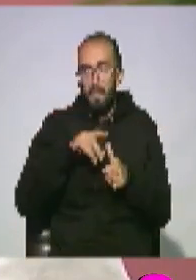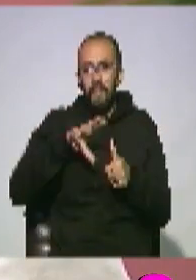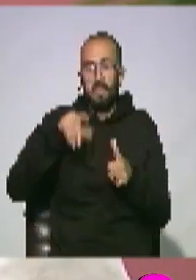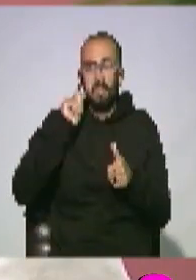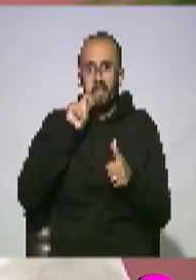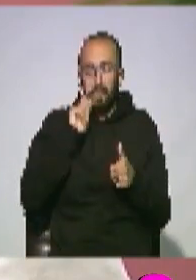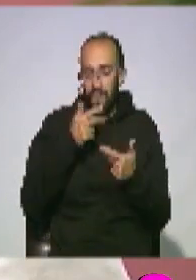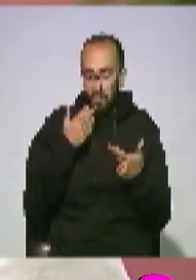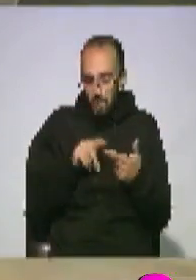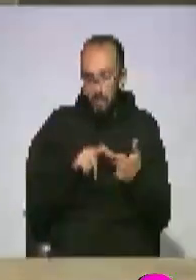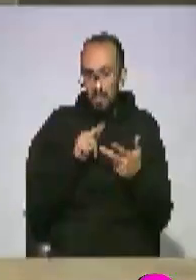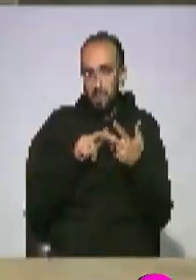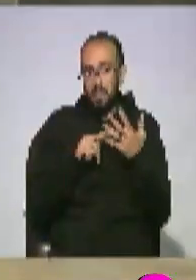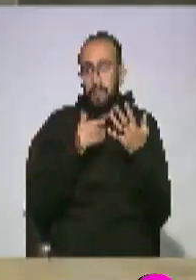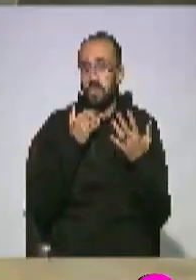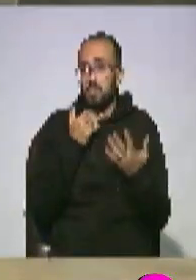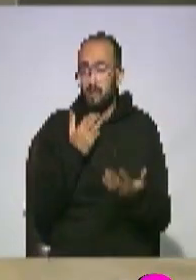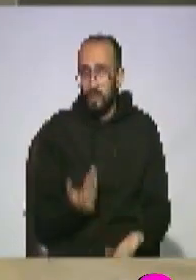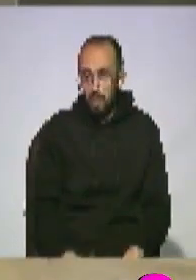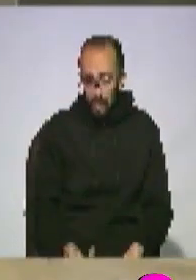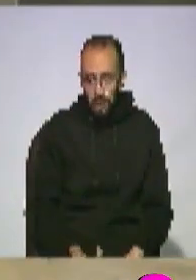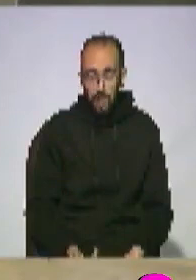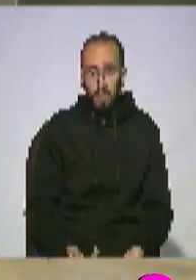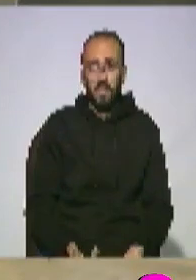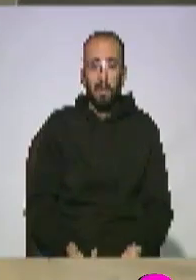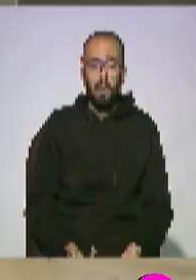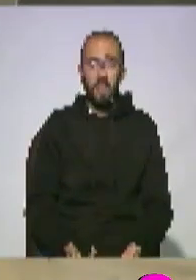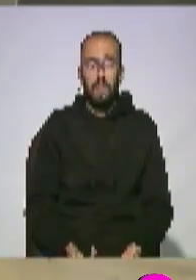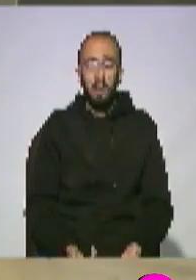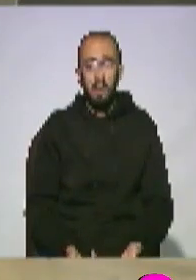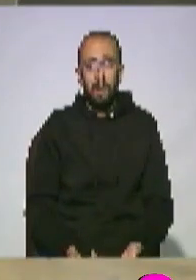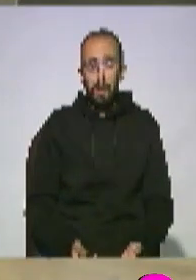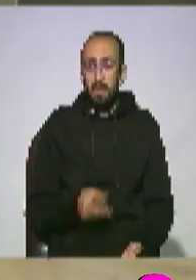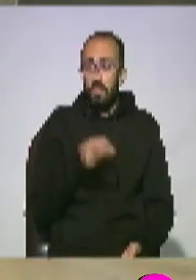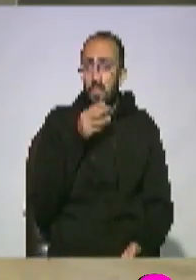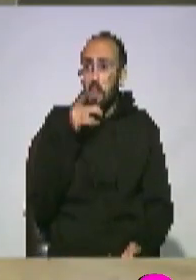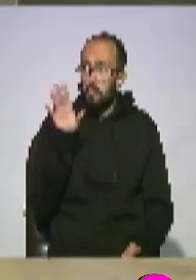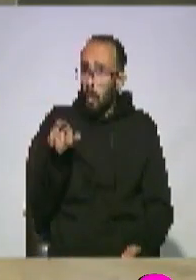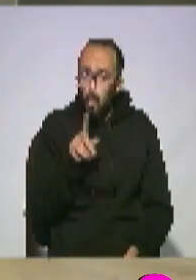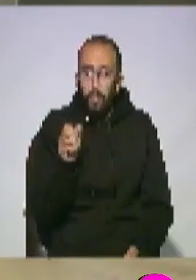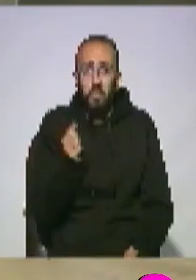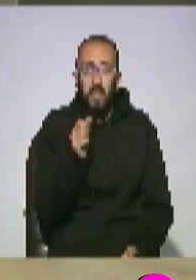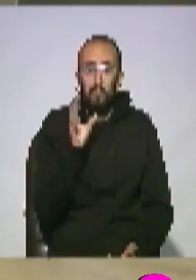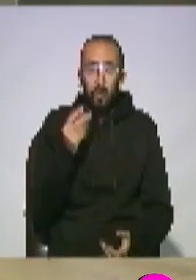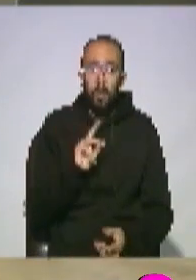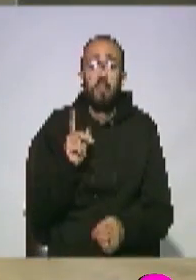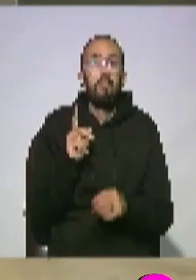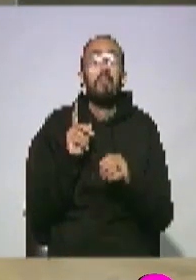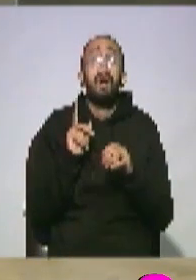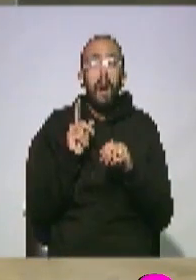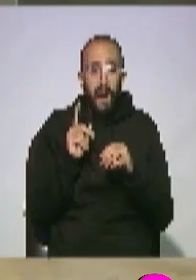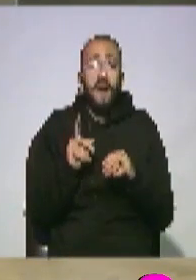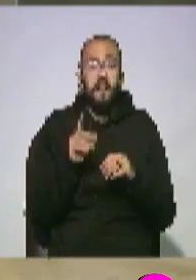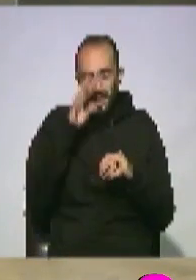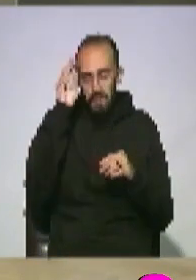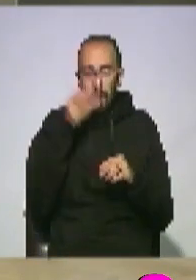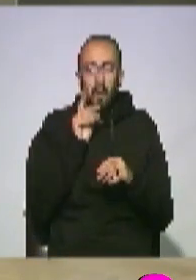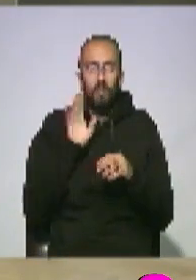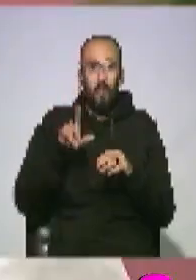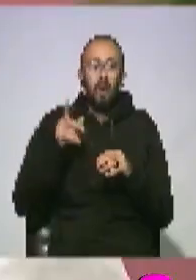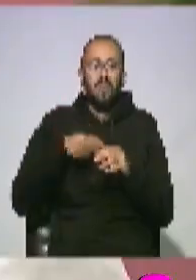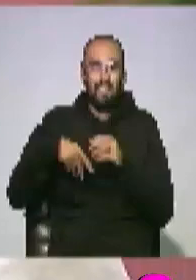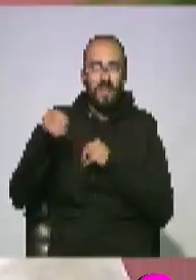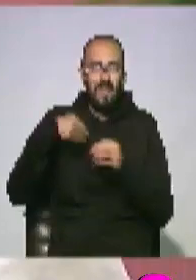يعني كاره لوطنه. للعمل أو الأب وإن الاتنين يبقوا غايبين عن بيتهم، ده ما بيأثرش على الطفل أو له تأثير لو أنا